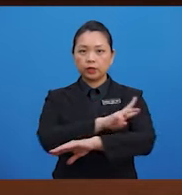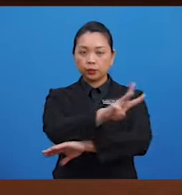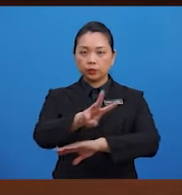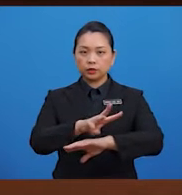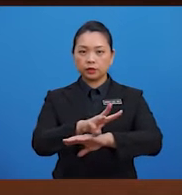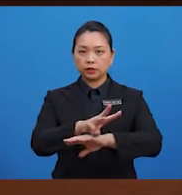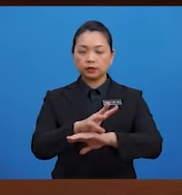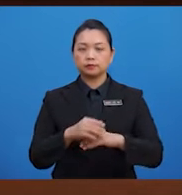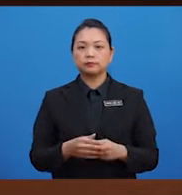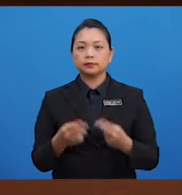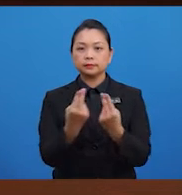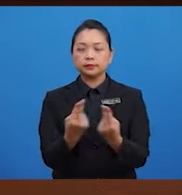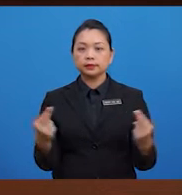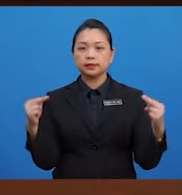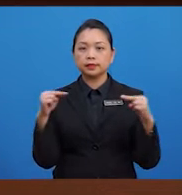sangkar telur.